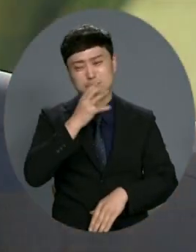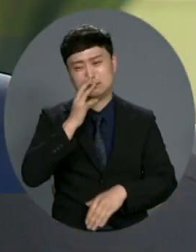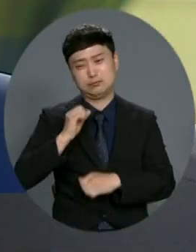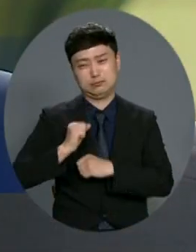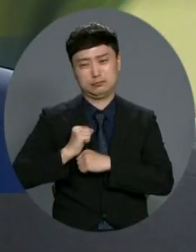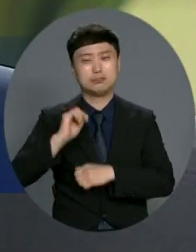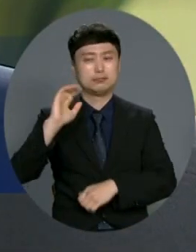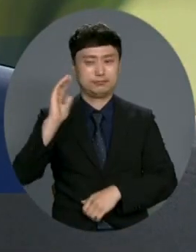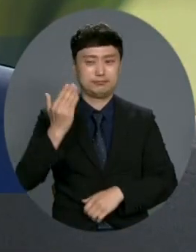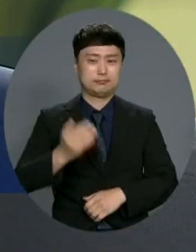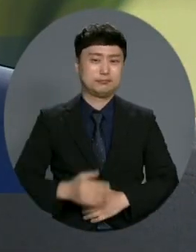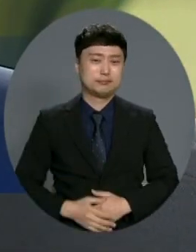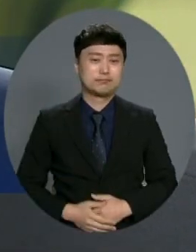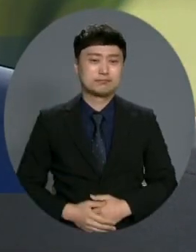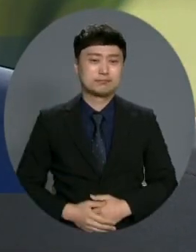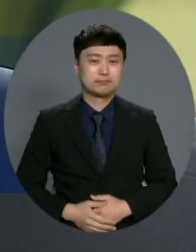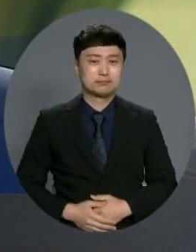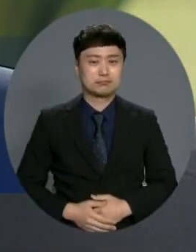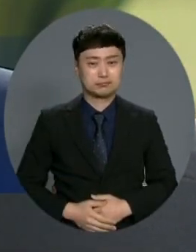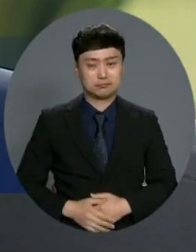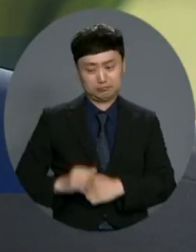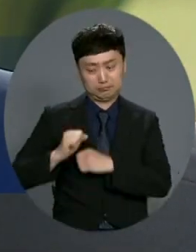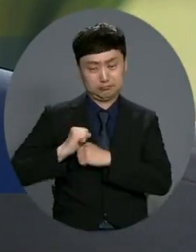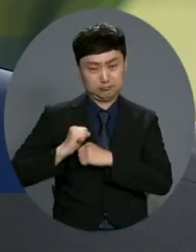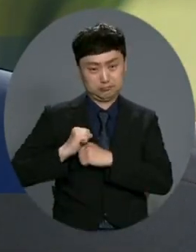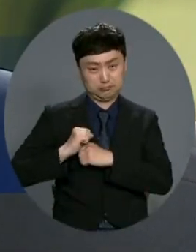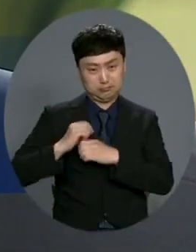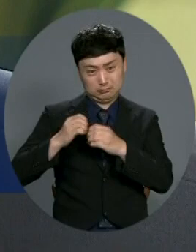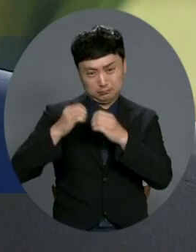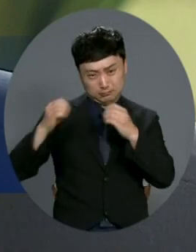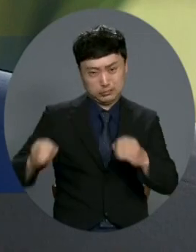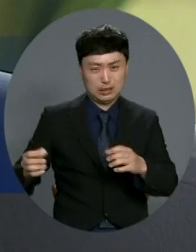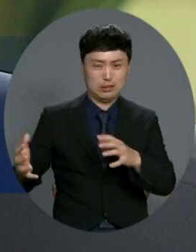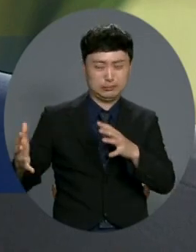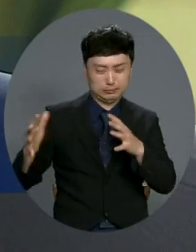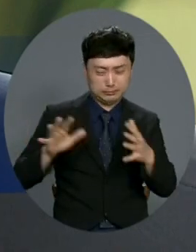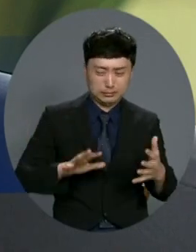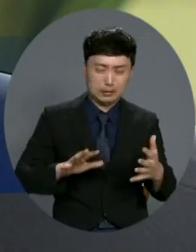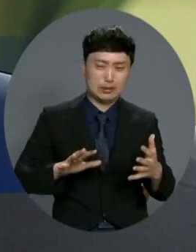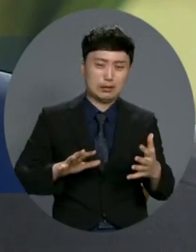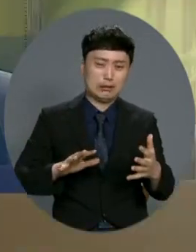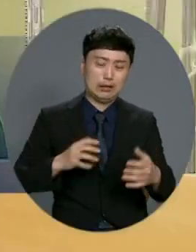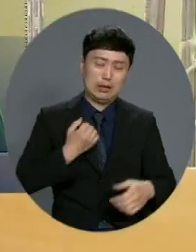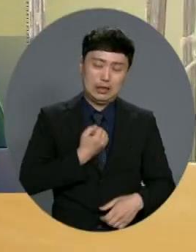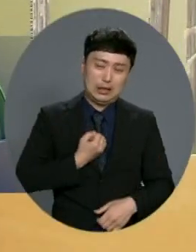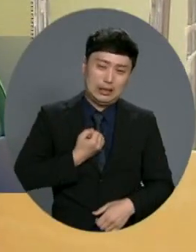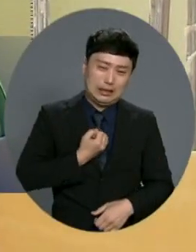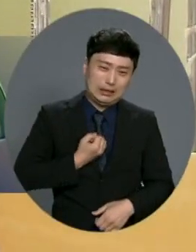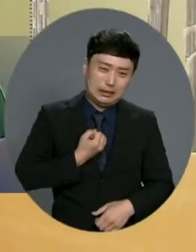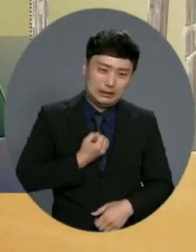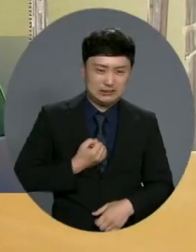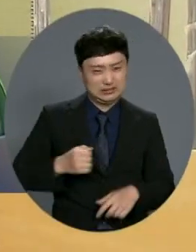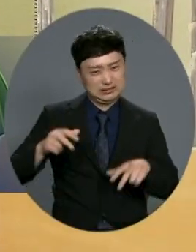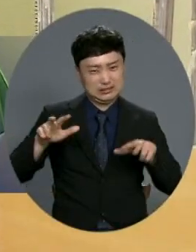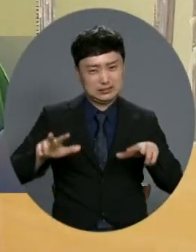전우들이 많이 전사하고 이럴 때가 참 뼈가 아프고